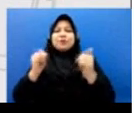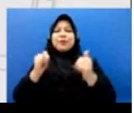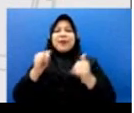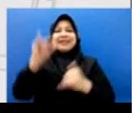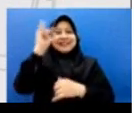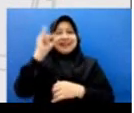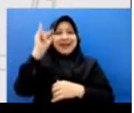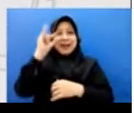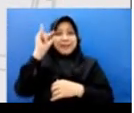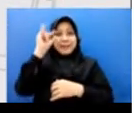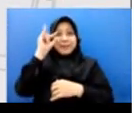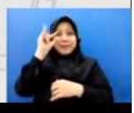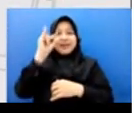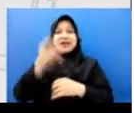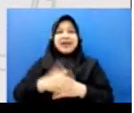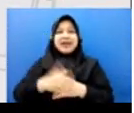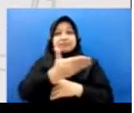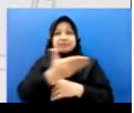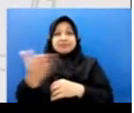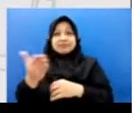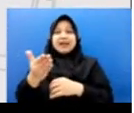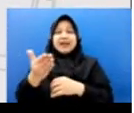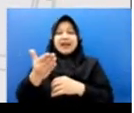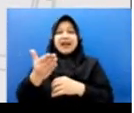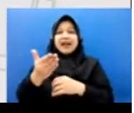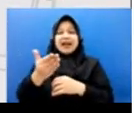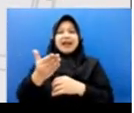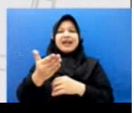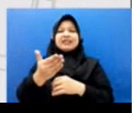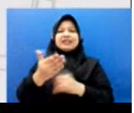Masing-masing Bapak dan Ibu tugaskan murid Bapak dan Ibu